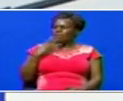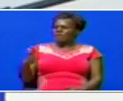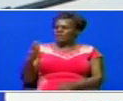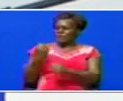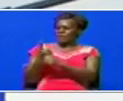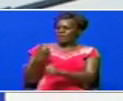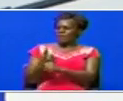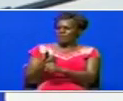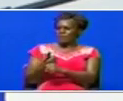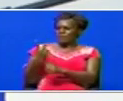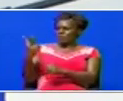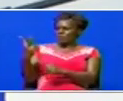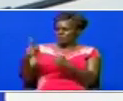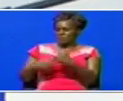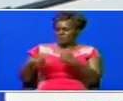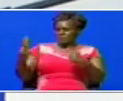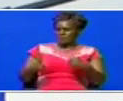411,